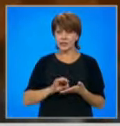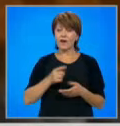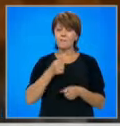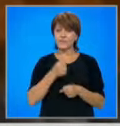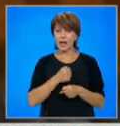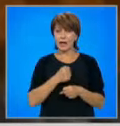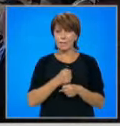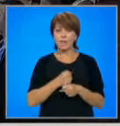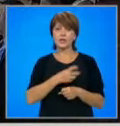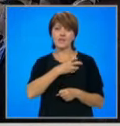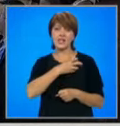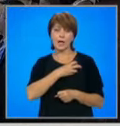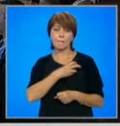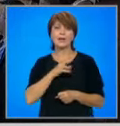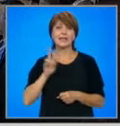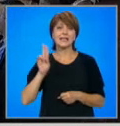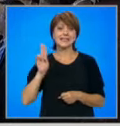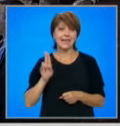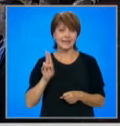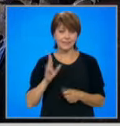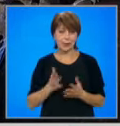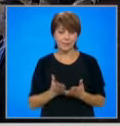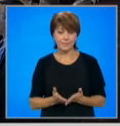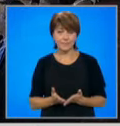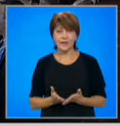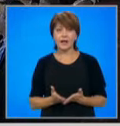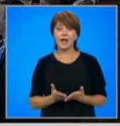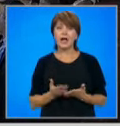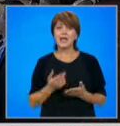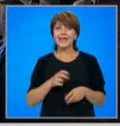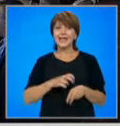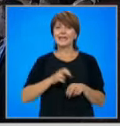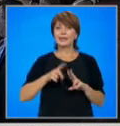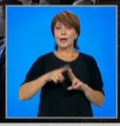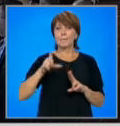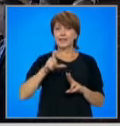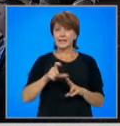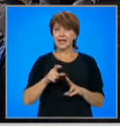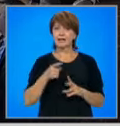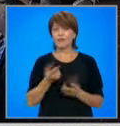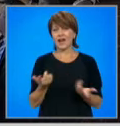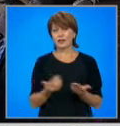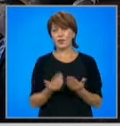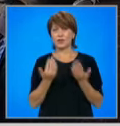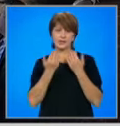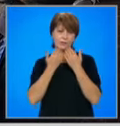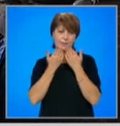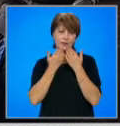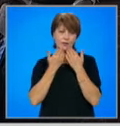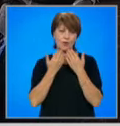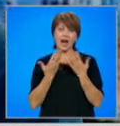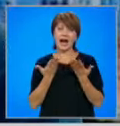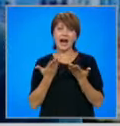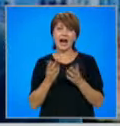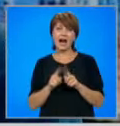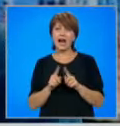полза на ГЕРБ и ДПС. Огромният ентусиазъм, с който ГЕРБ и ДПС се мятат върху този смешен казус. Как тия се мятат